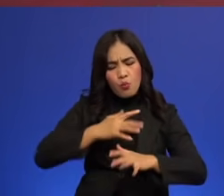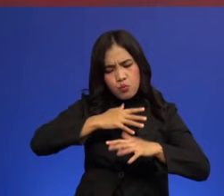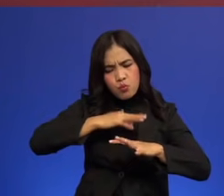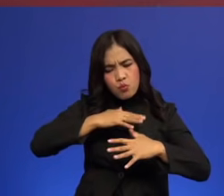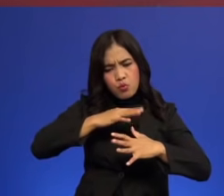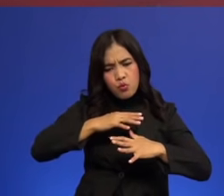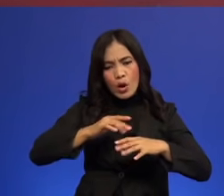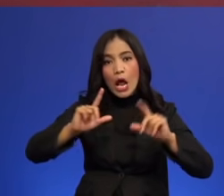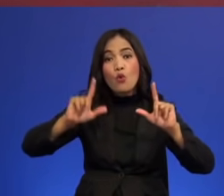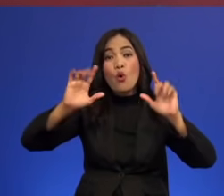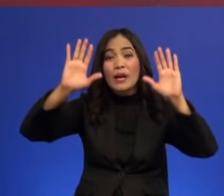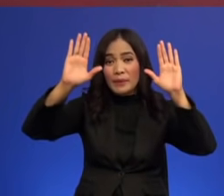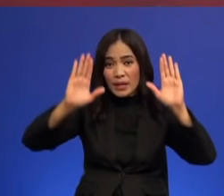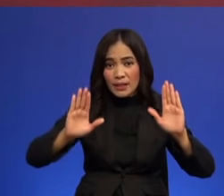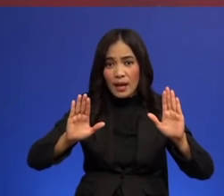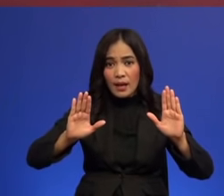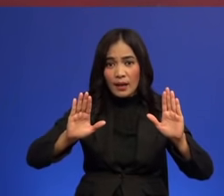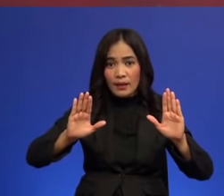Kegentaran yang dahsyat.